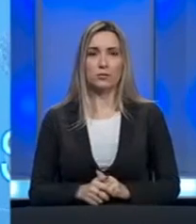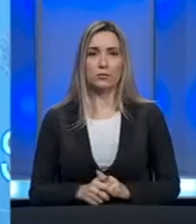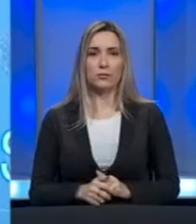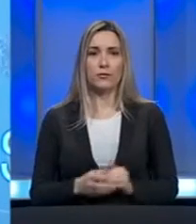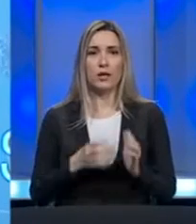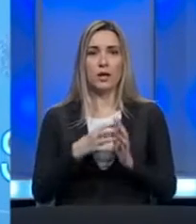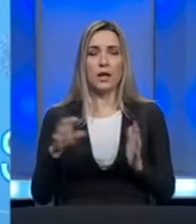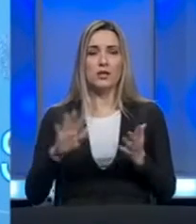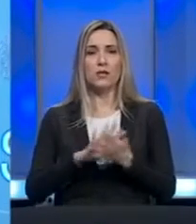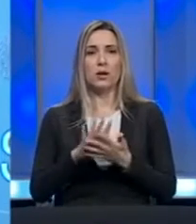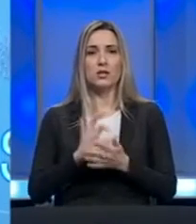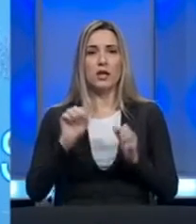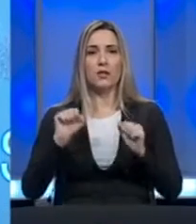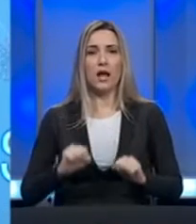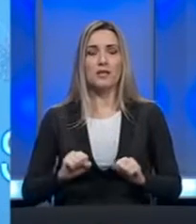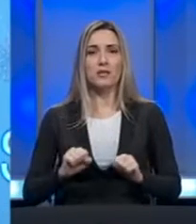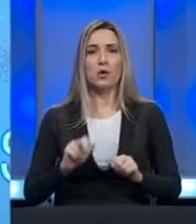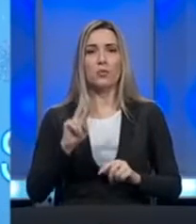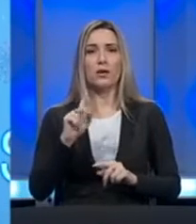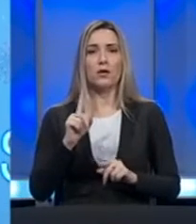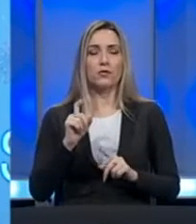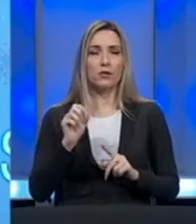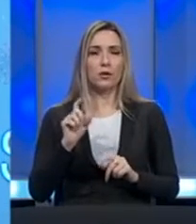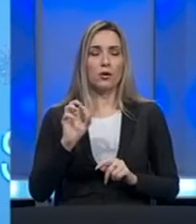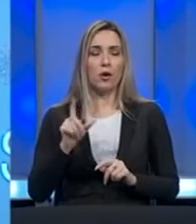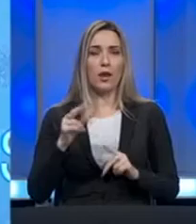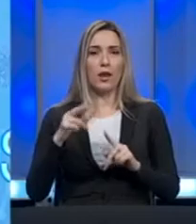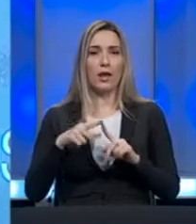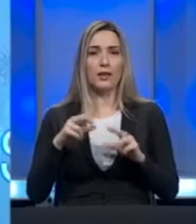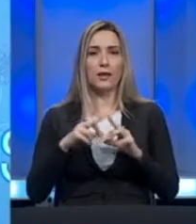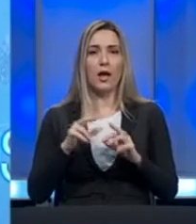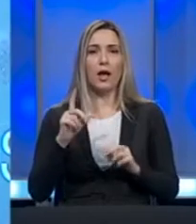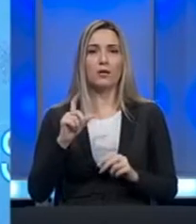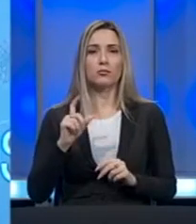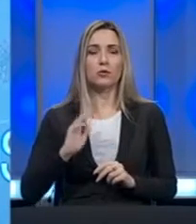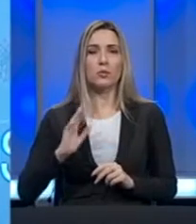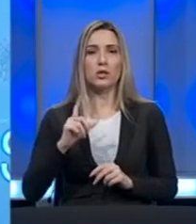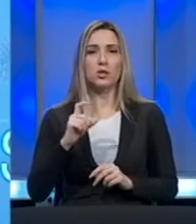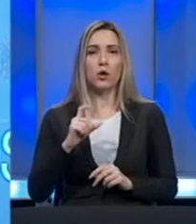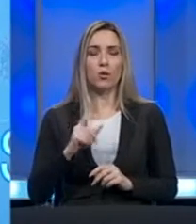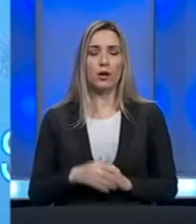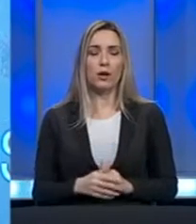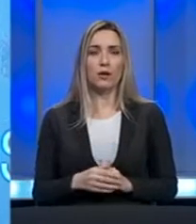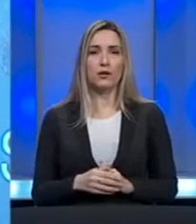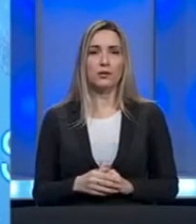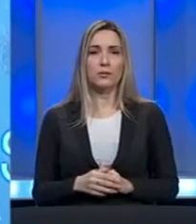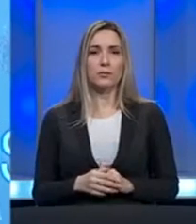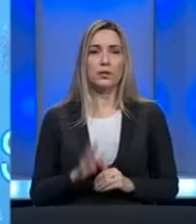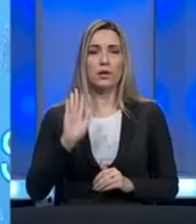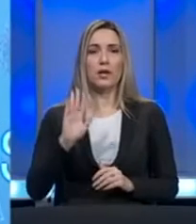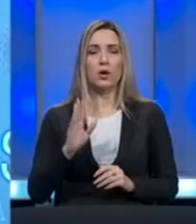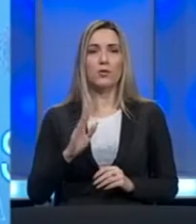Mi u nastavku razgovaramo sa vlasnikom kompanije Violeta iz Gruda, gospodin Petar Ćorluka. Jutros je naš gost putem Skype-a, naravno.